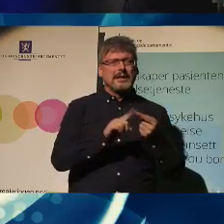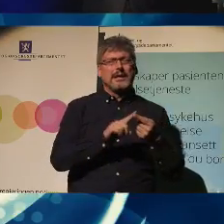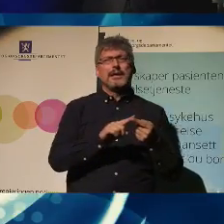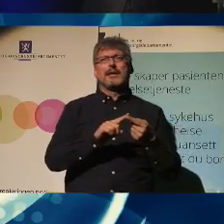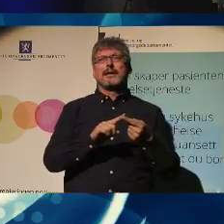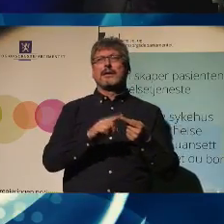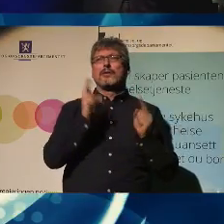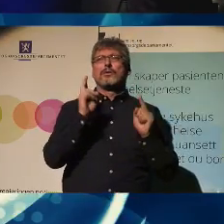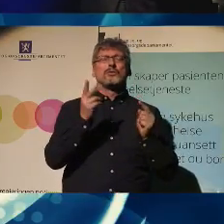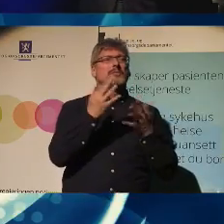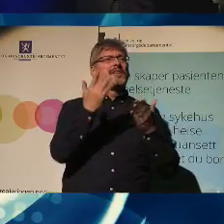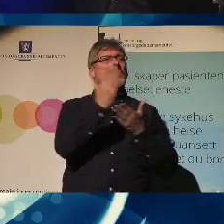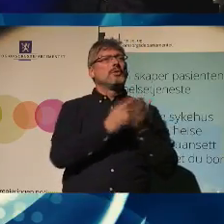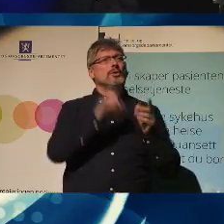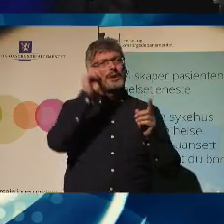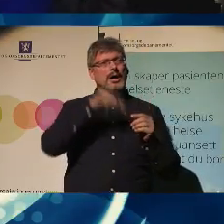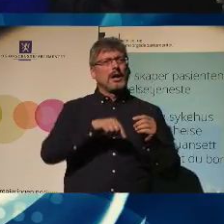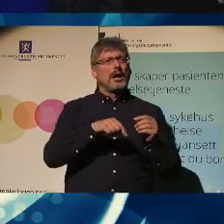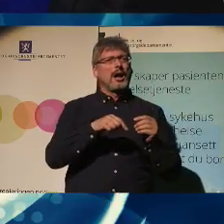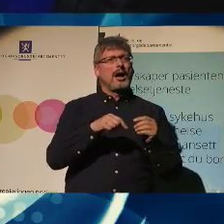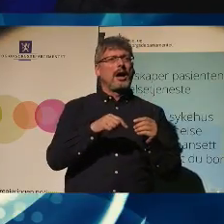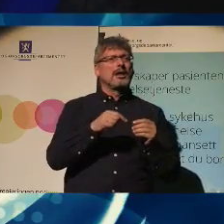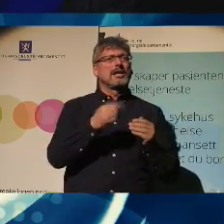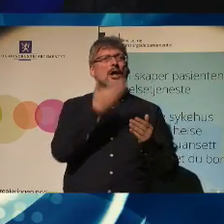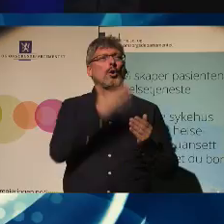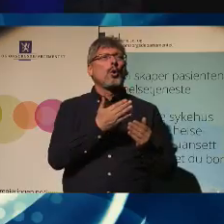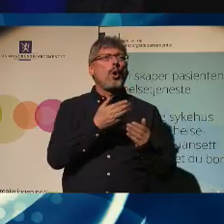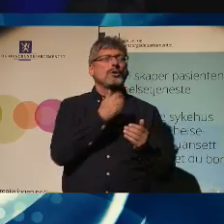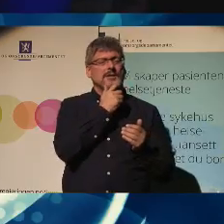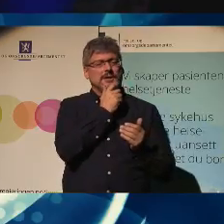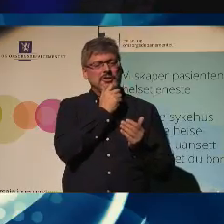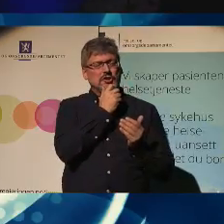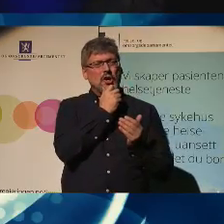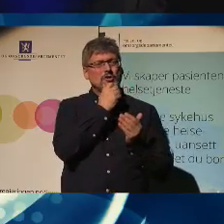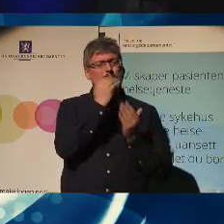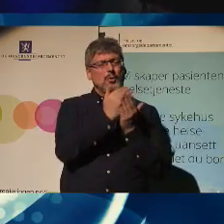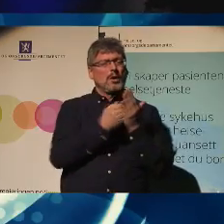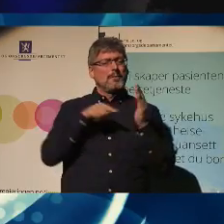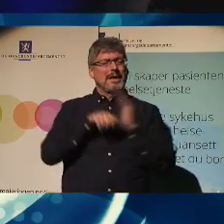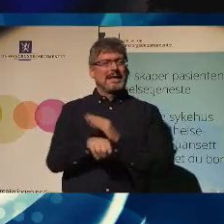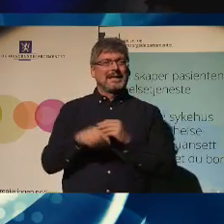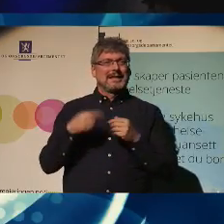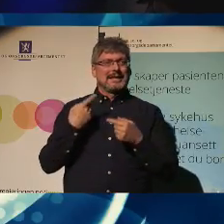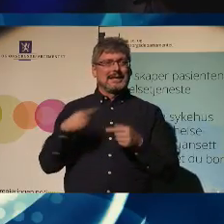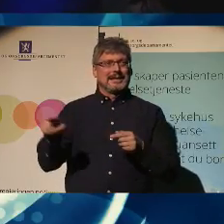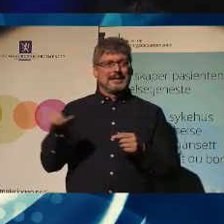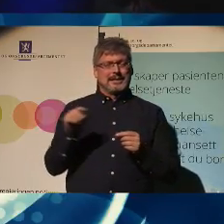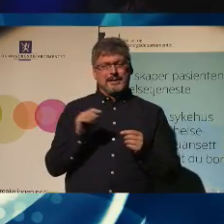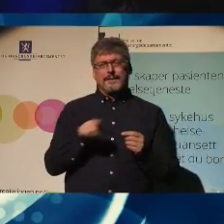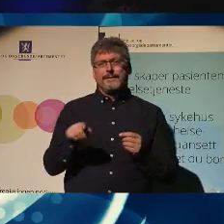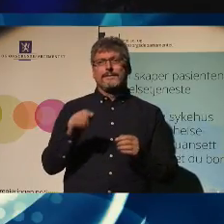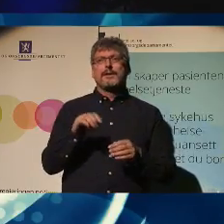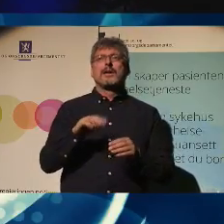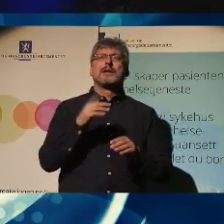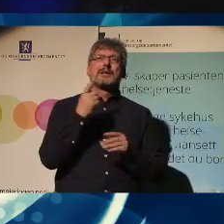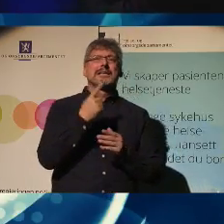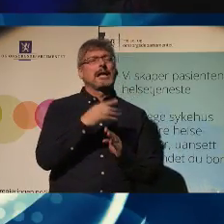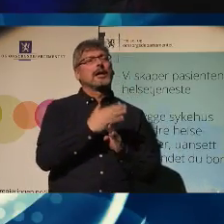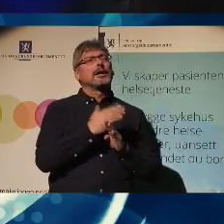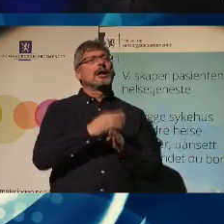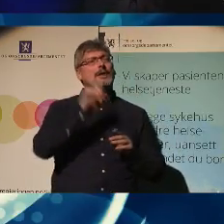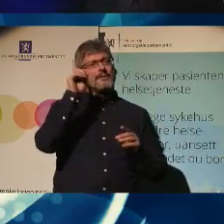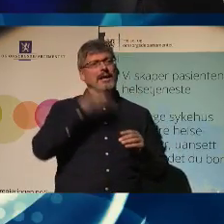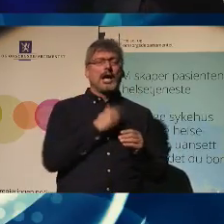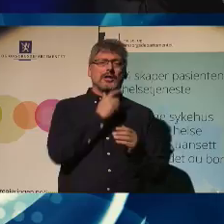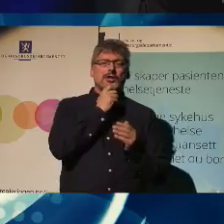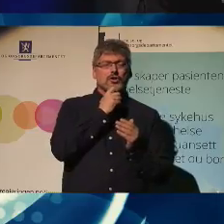måte kan man programmere inn et godt skjønn i Dr. Watson? I den grad det går inn å programmere inn skjønn, så har vi jo kanskje